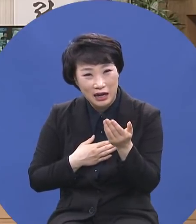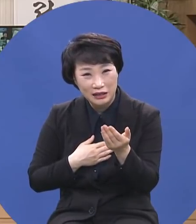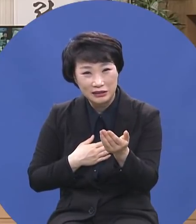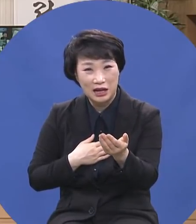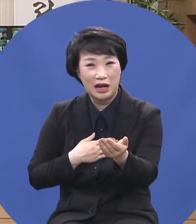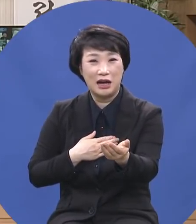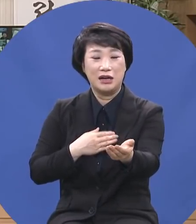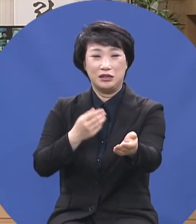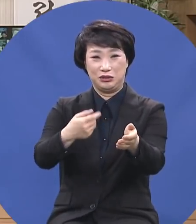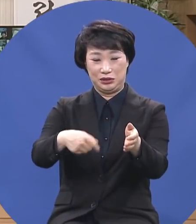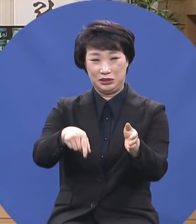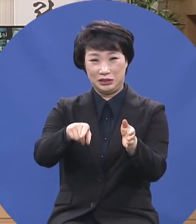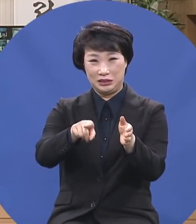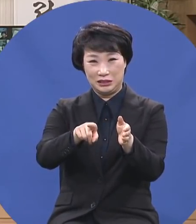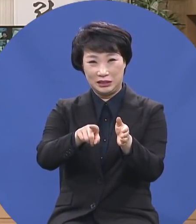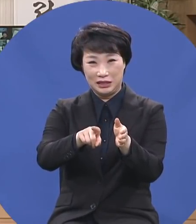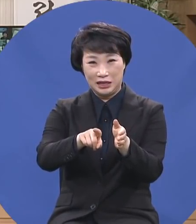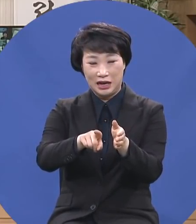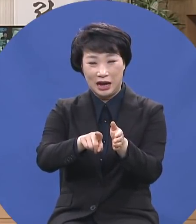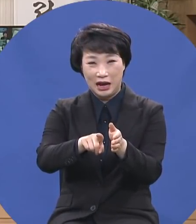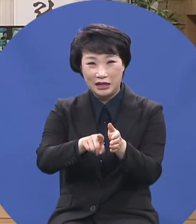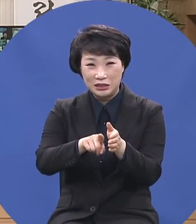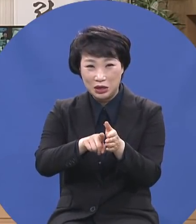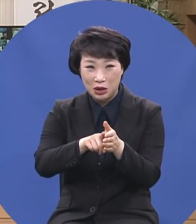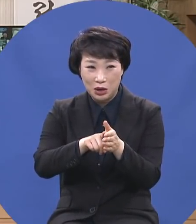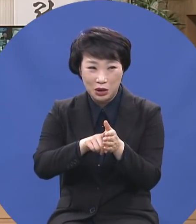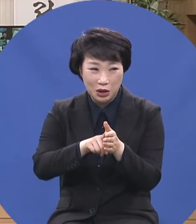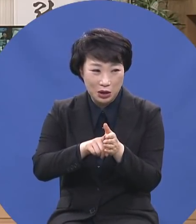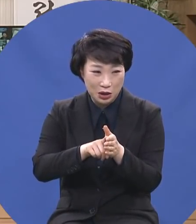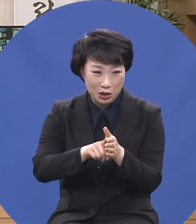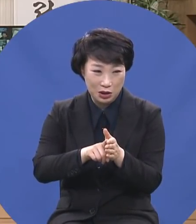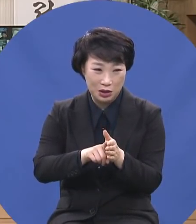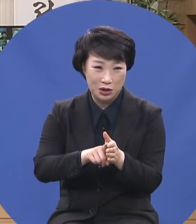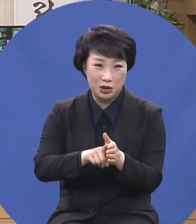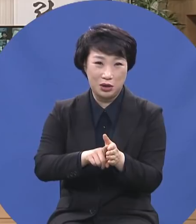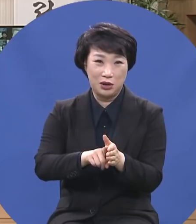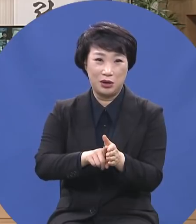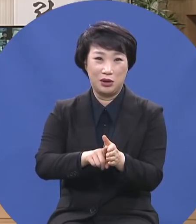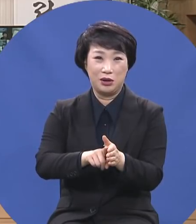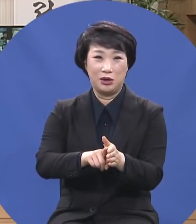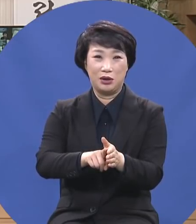누군가 나를 위하여